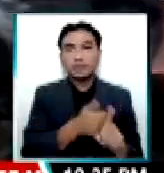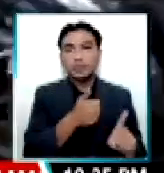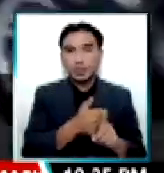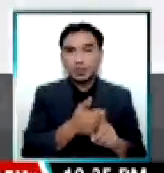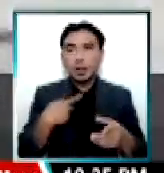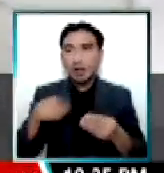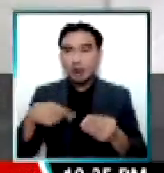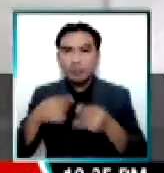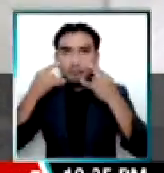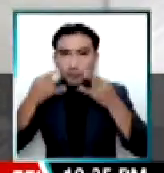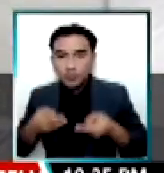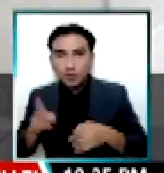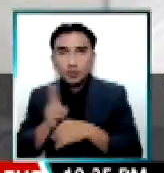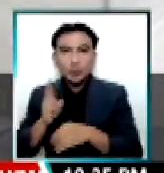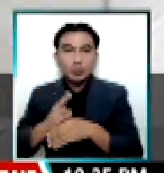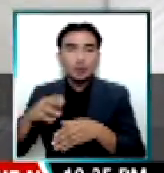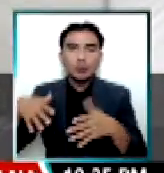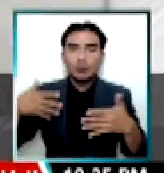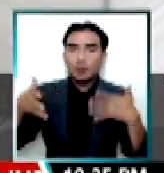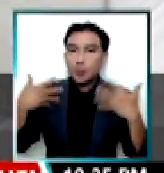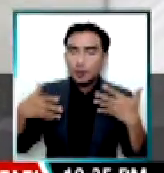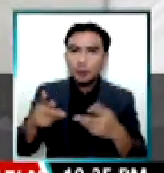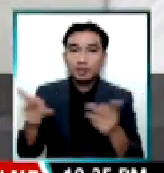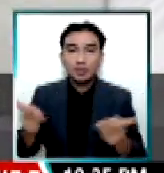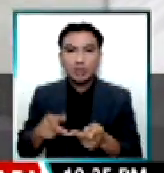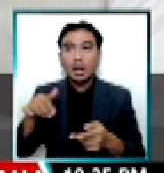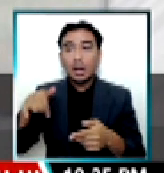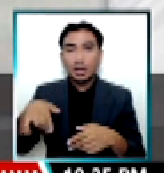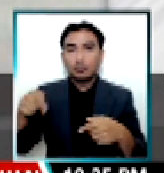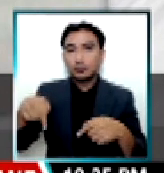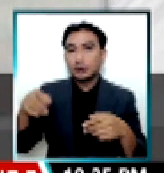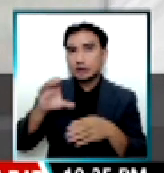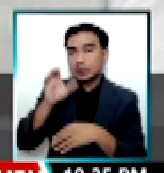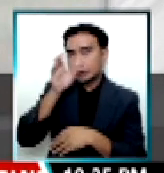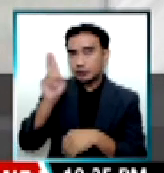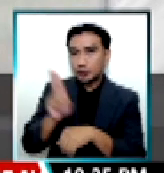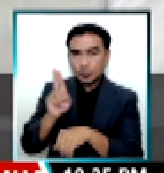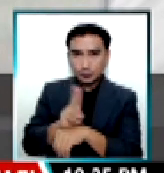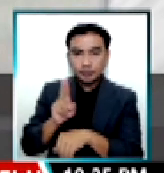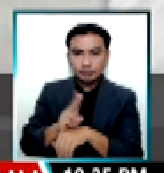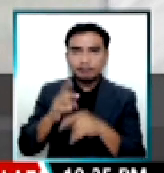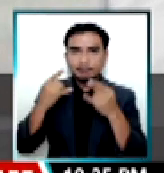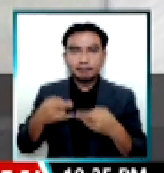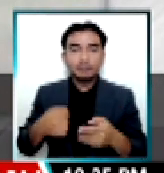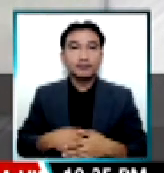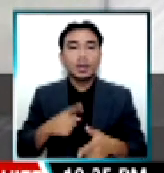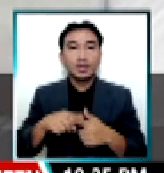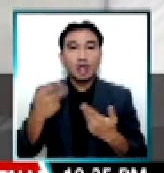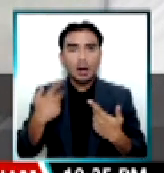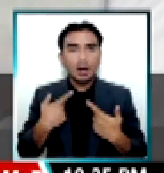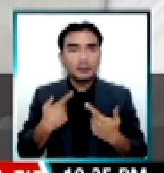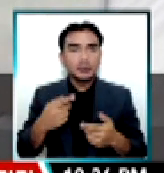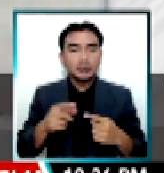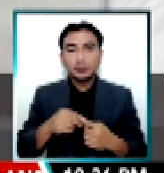open spaces. Isa na itong ganap na ordinansa sa probinsya ng Cebu. Ipinasayan kanina sa ipinatawag na special session ng Cebu